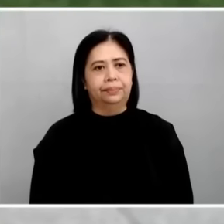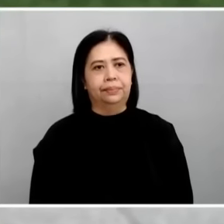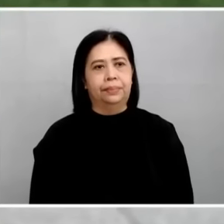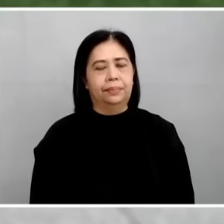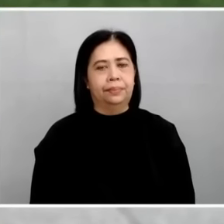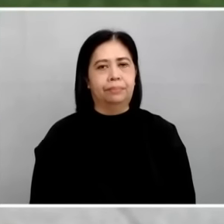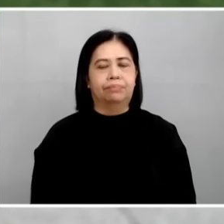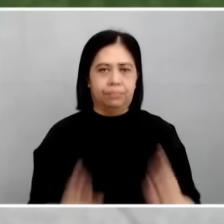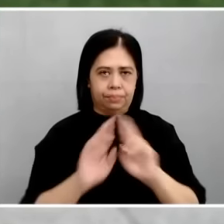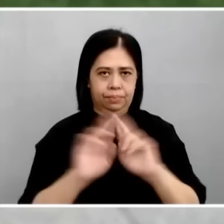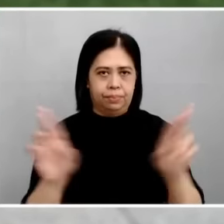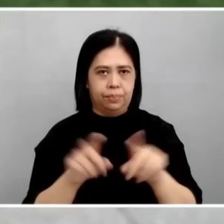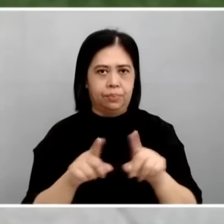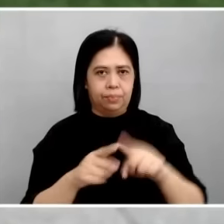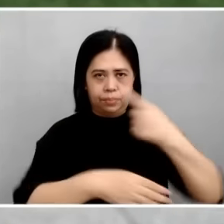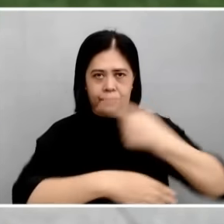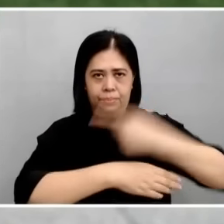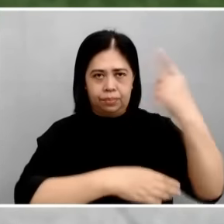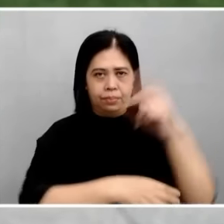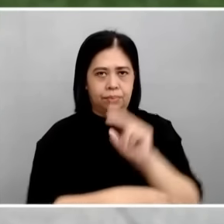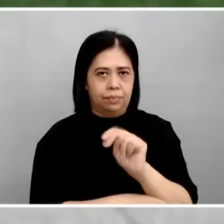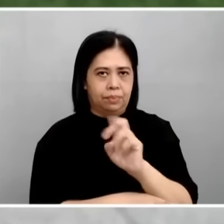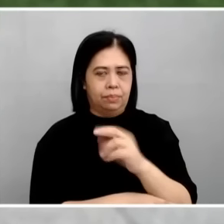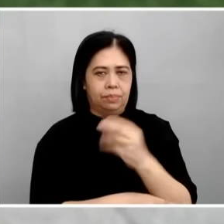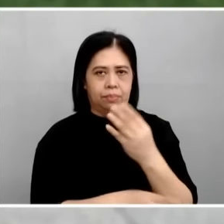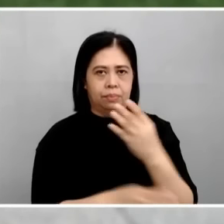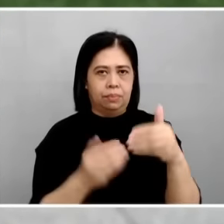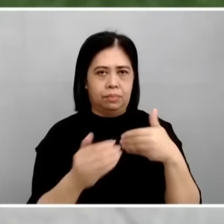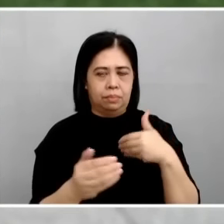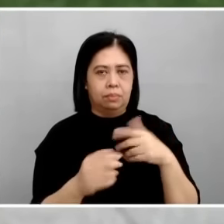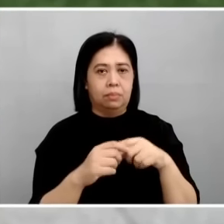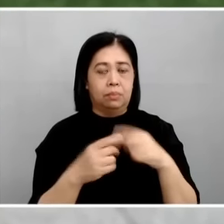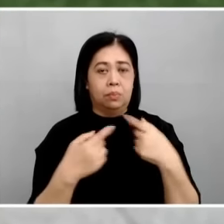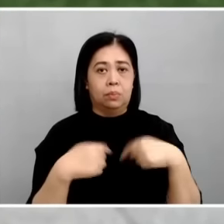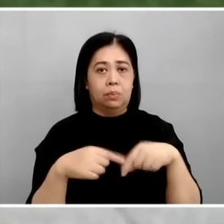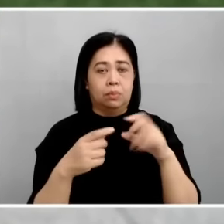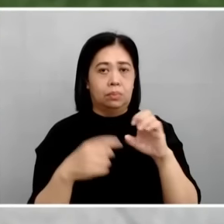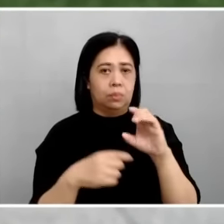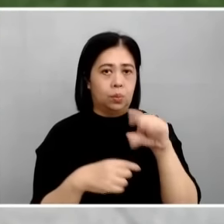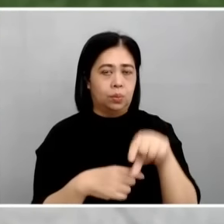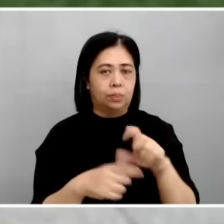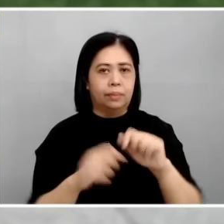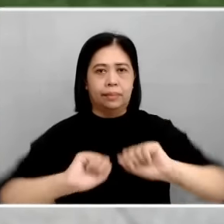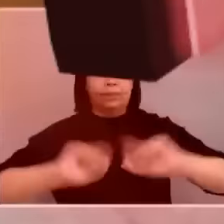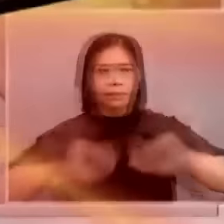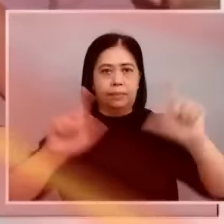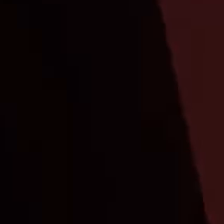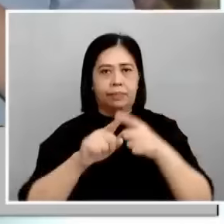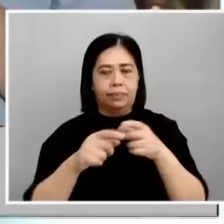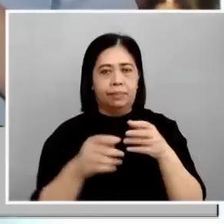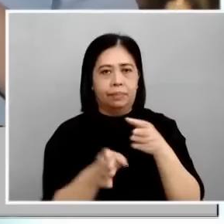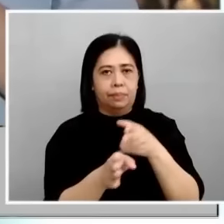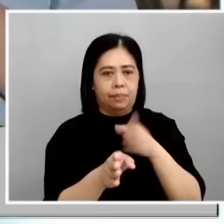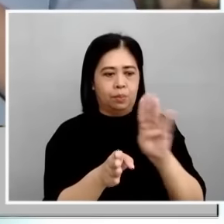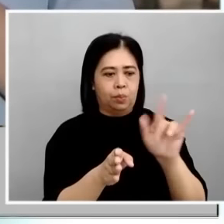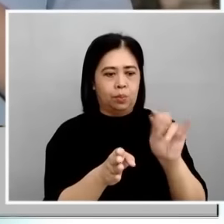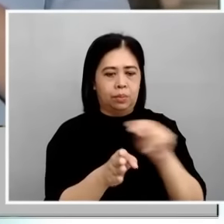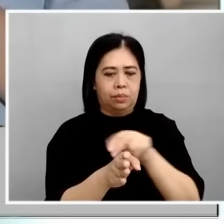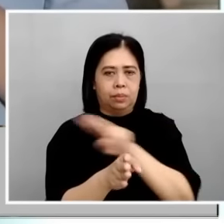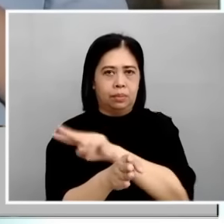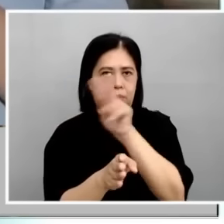Kasado na rin ang ilang checkpoints sa NCR ilang oras bago ipatupad ang ECQ. Live mula sa boundary ng Bulacan at Valenzuela